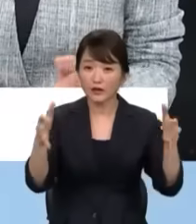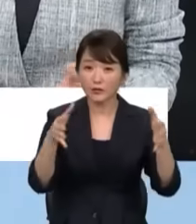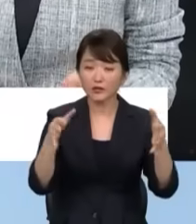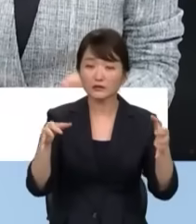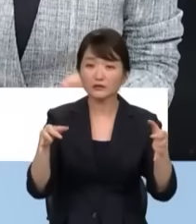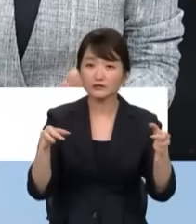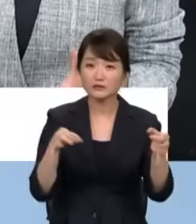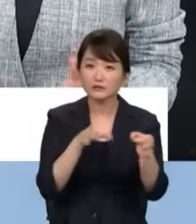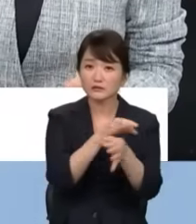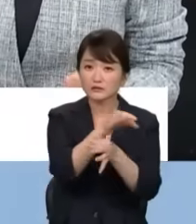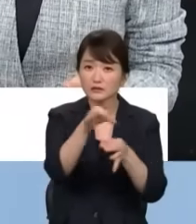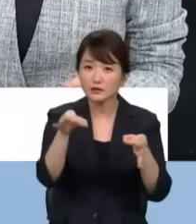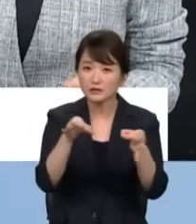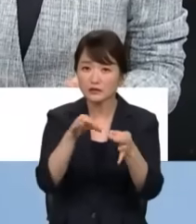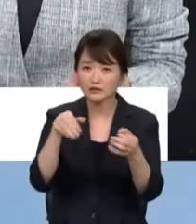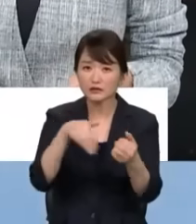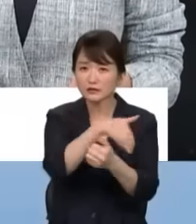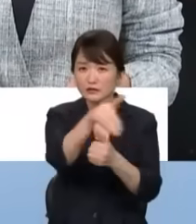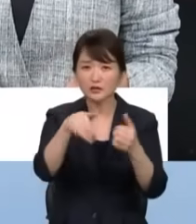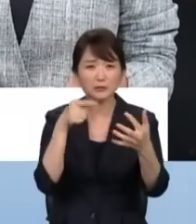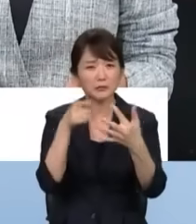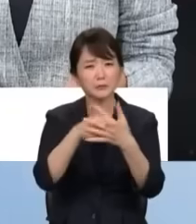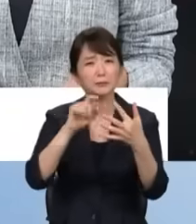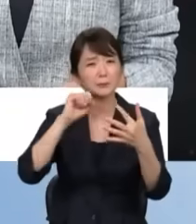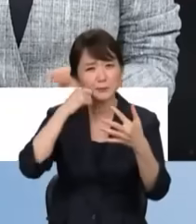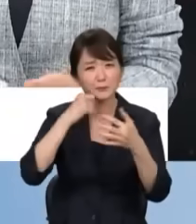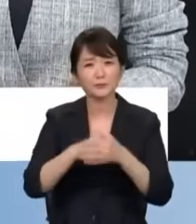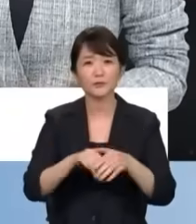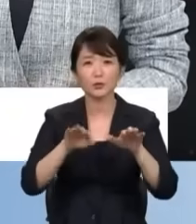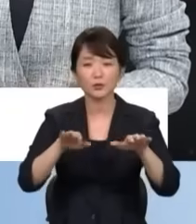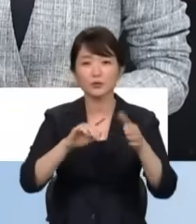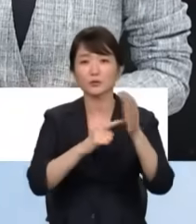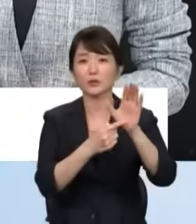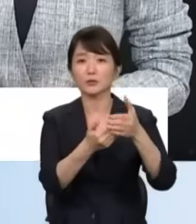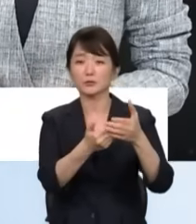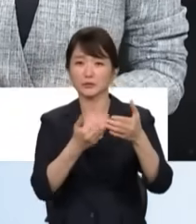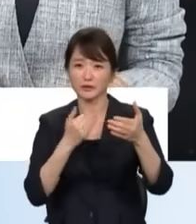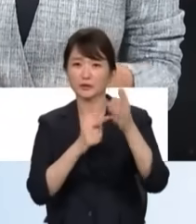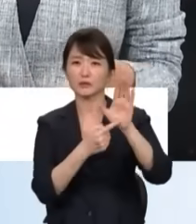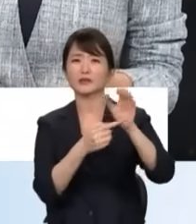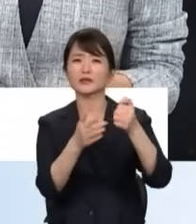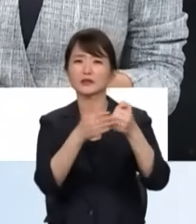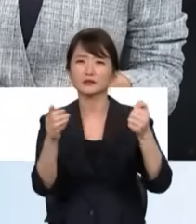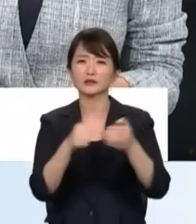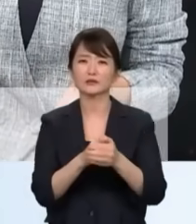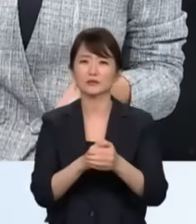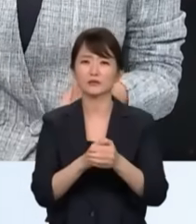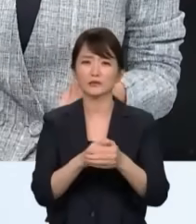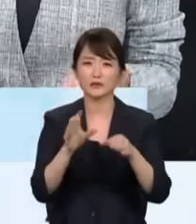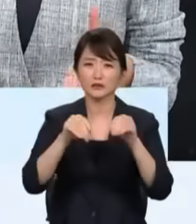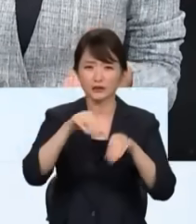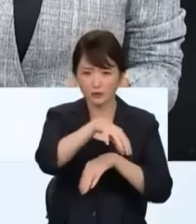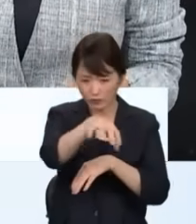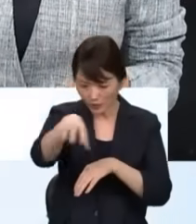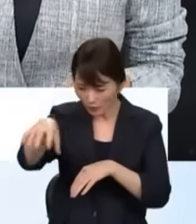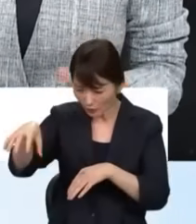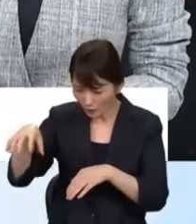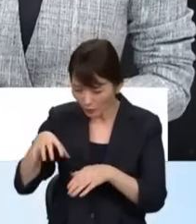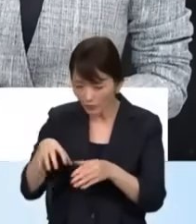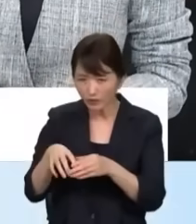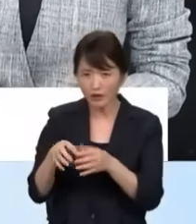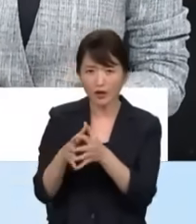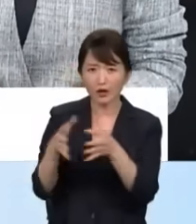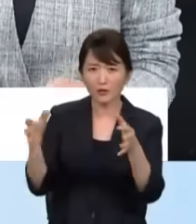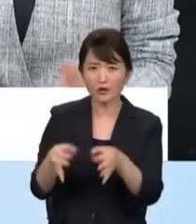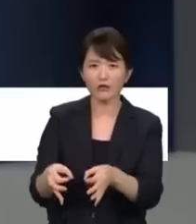당연히 예측하기 어렵고요. 오늘 나온 거 예고편 정도의 수준이라 후보로 거론되는 지역 벌써 들썩이고